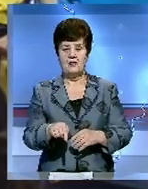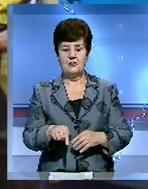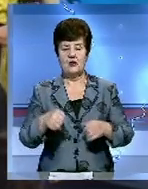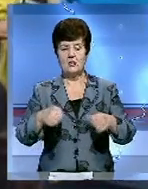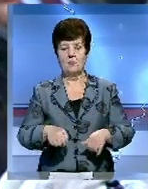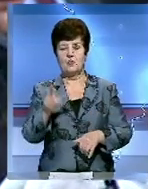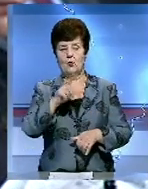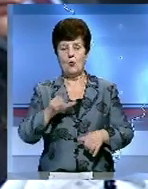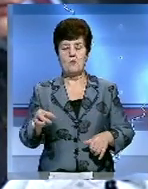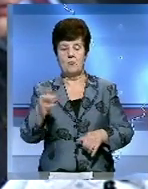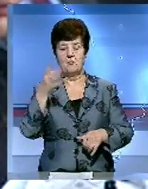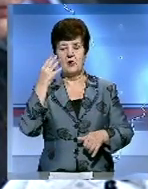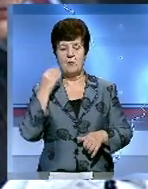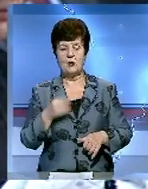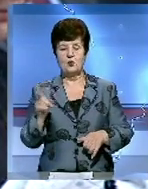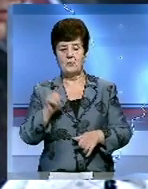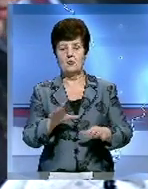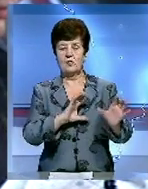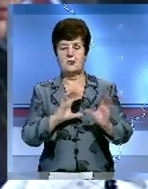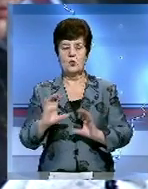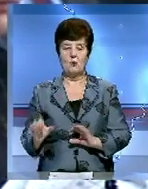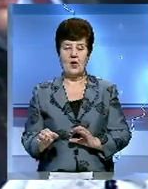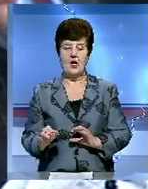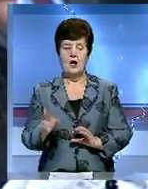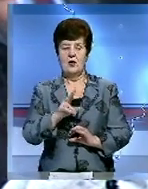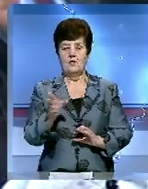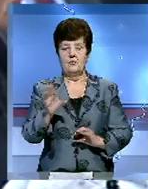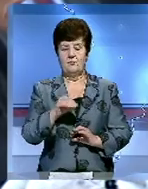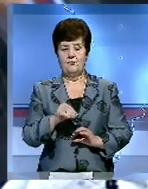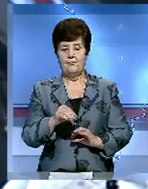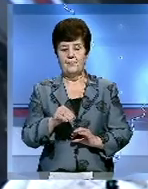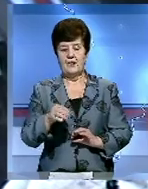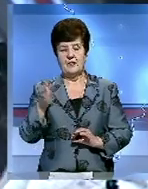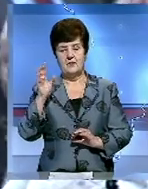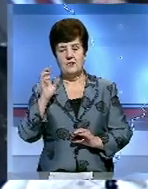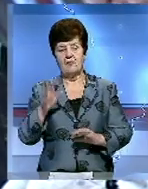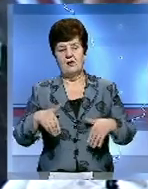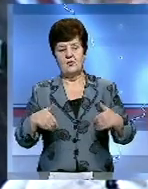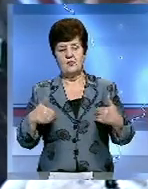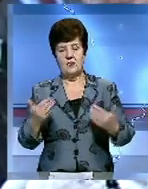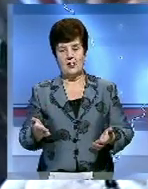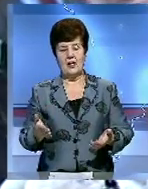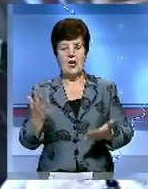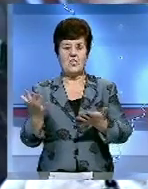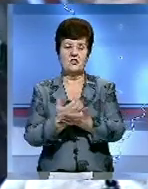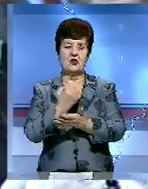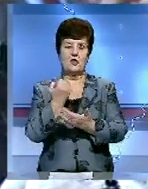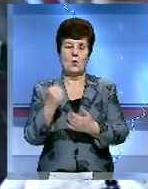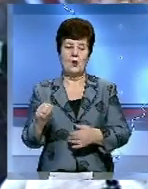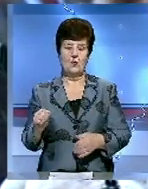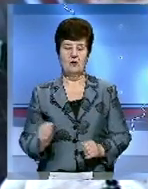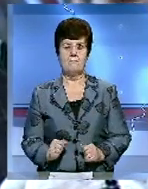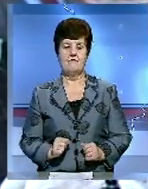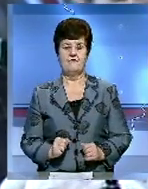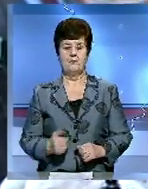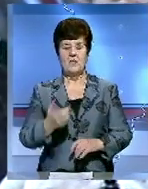Republica Moldova și pentru a asigura că nimeni nu este lăsat în spate. Felicitări câștigătorilor! Mulțumim foarte mult!